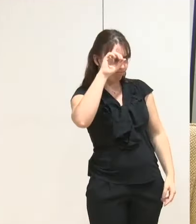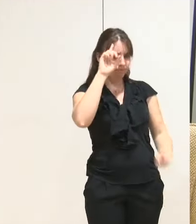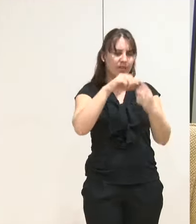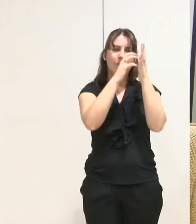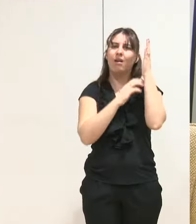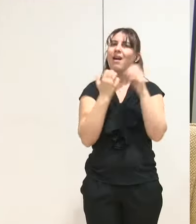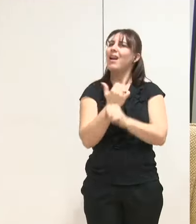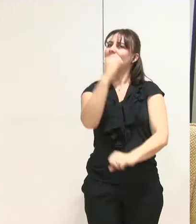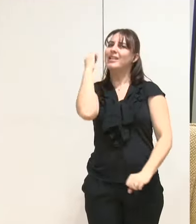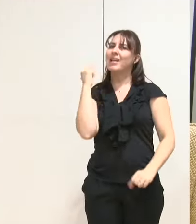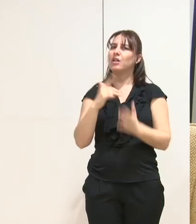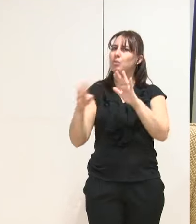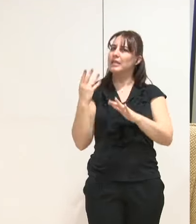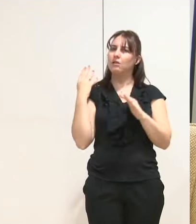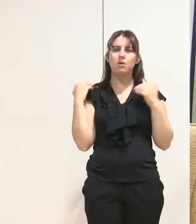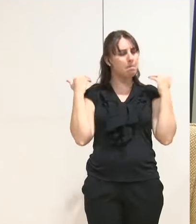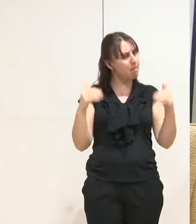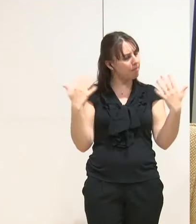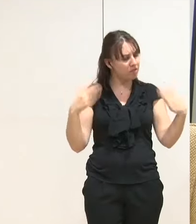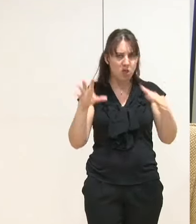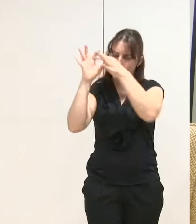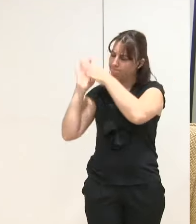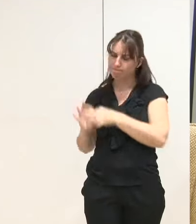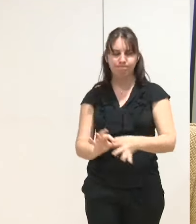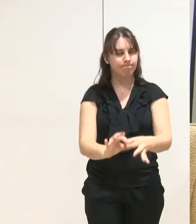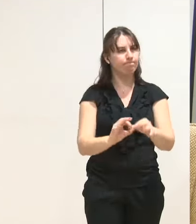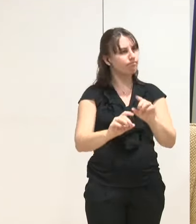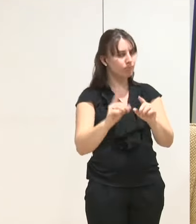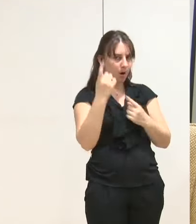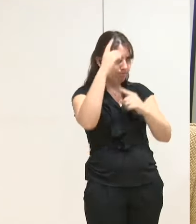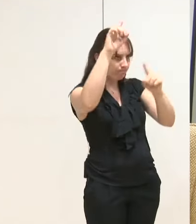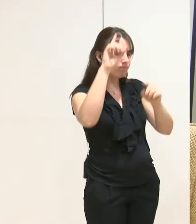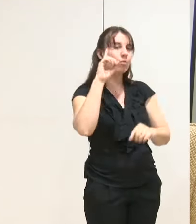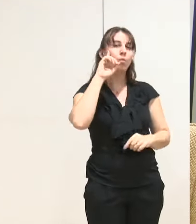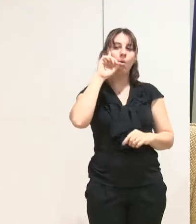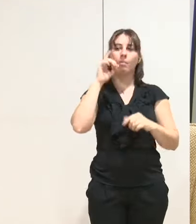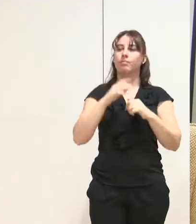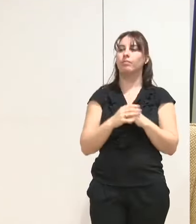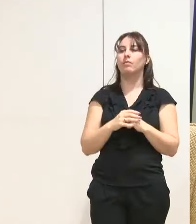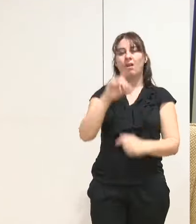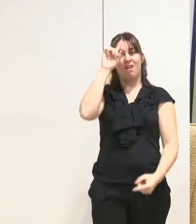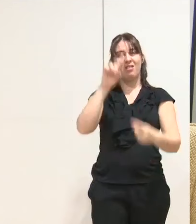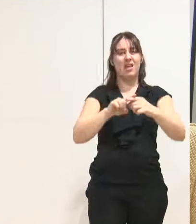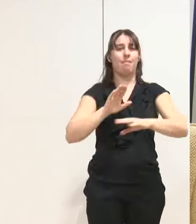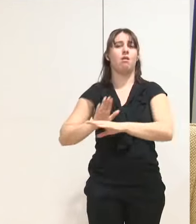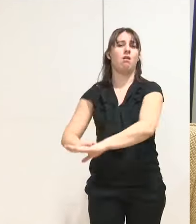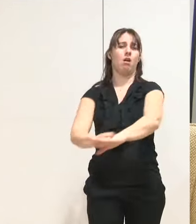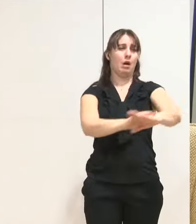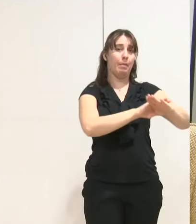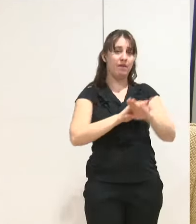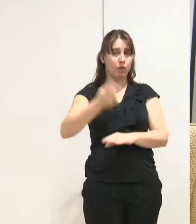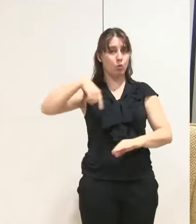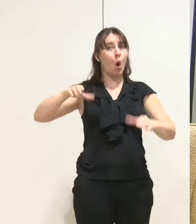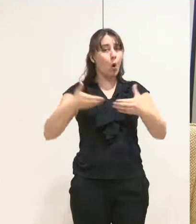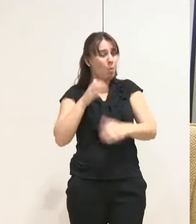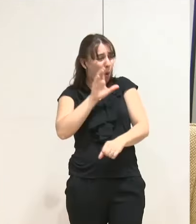l'avais déjà fait l'année dernière en 2014 déjà pour rappeler que sur sur le fait de la prévention une fois de plus notre groupe n'est